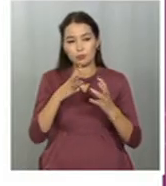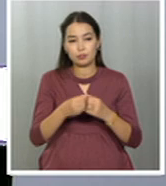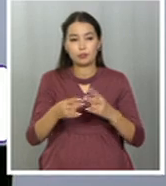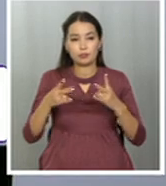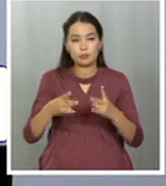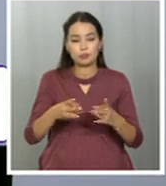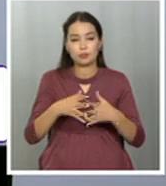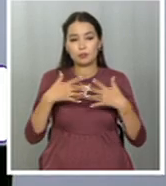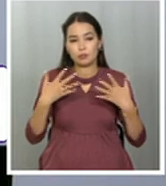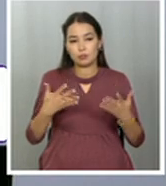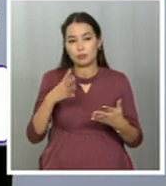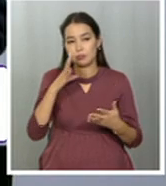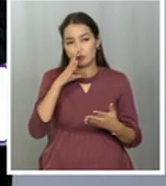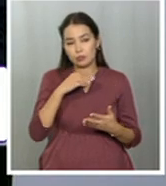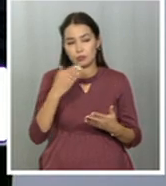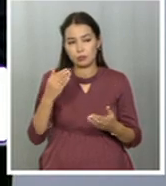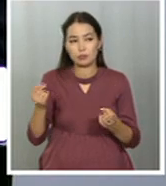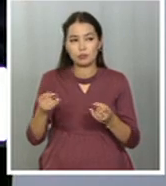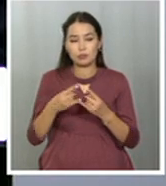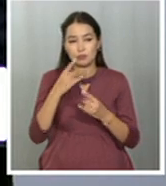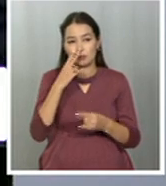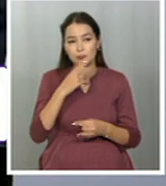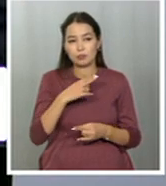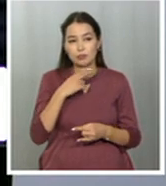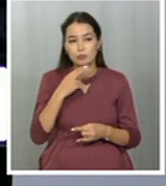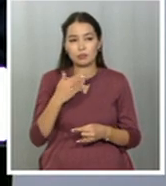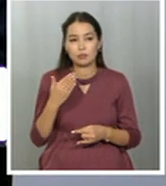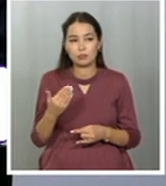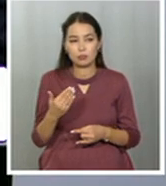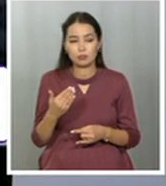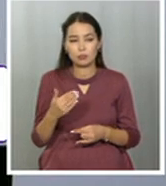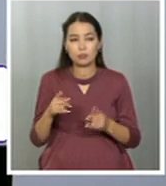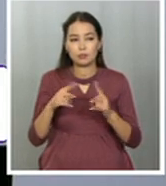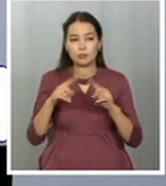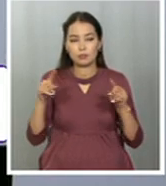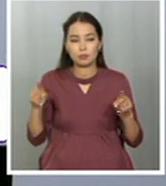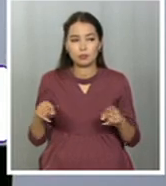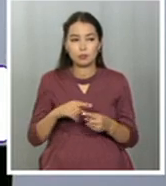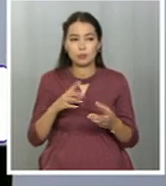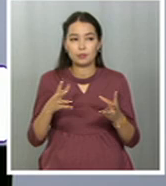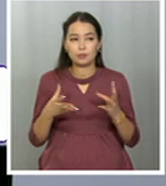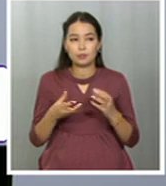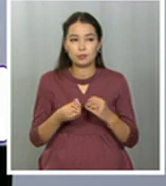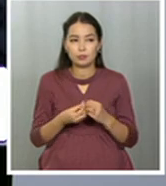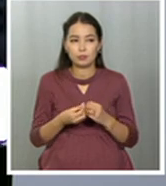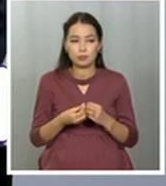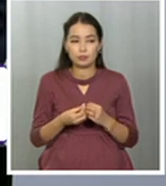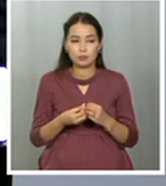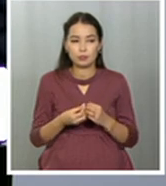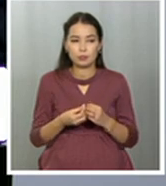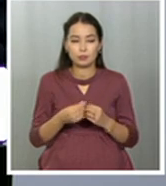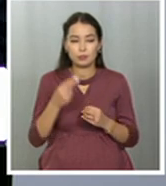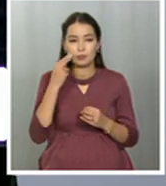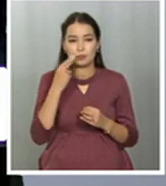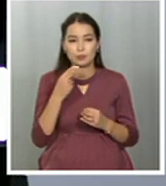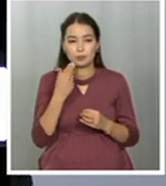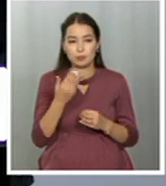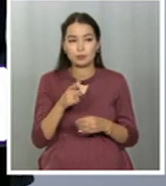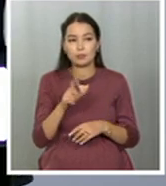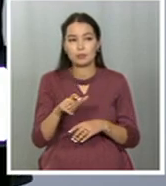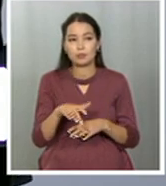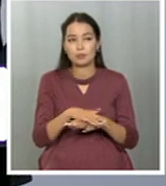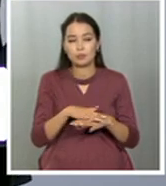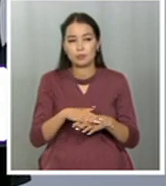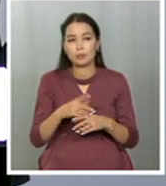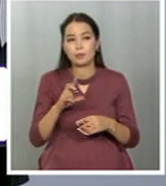мүмкін. Экранға назар аударып қарасаңыздар, оқушылар, мына карта бойынша біз, яғни Қытай халқын батысқа